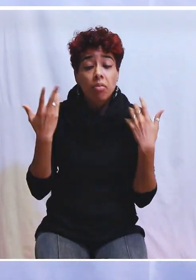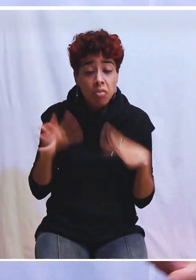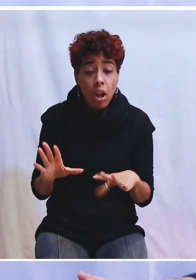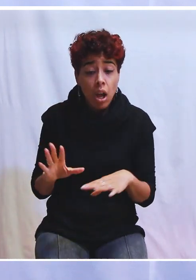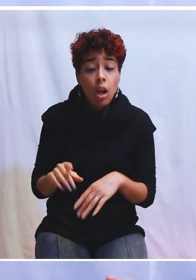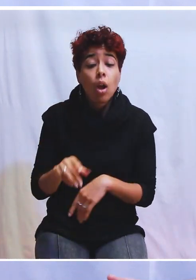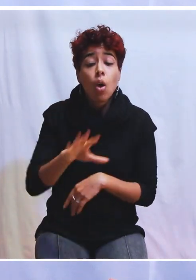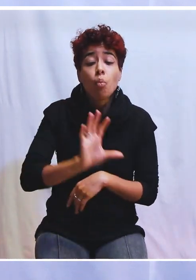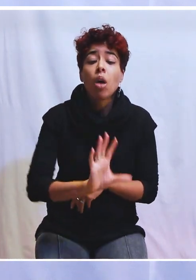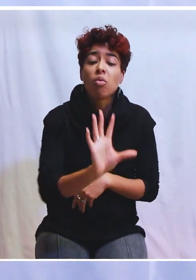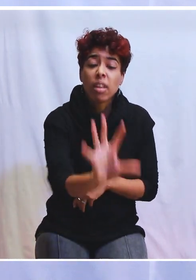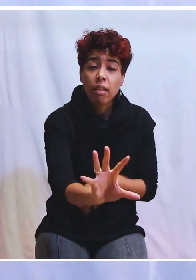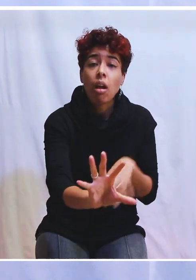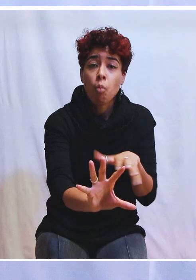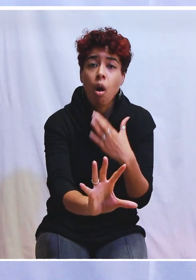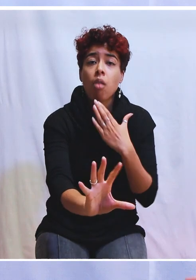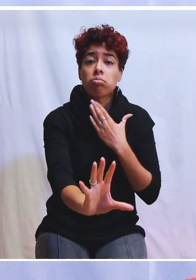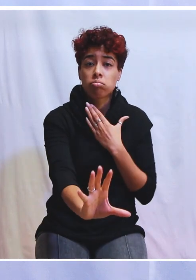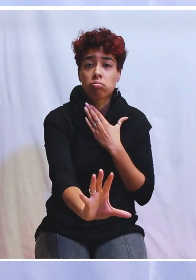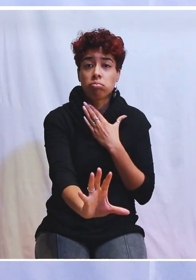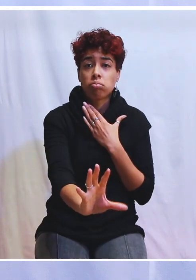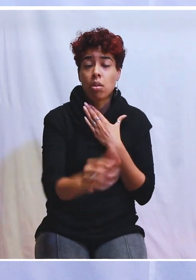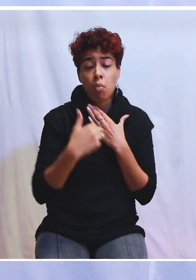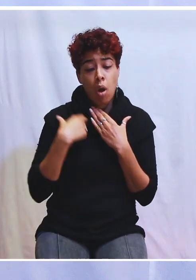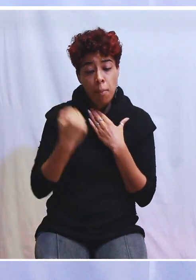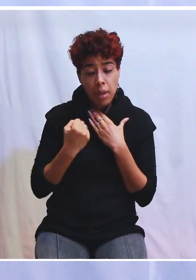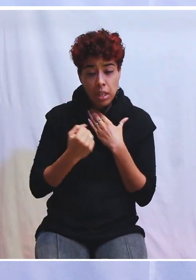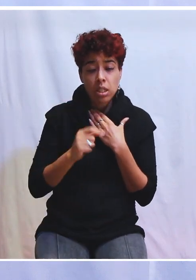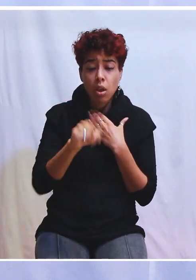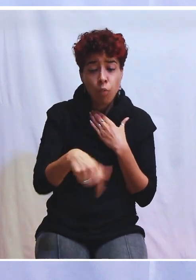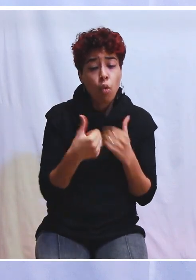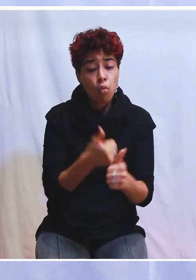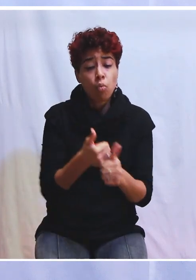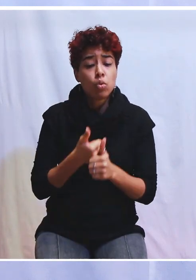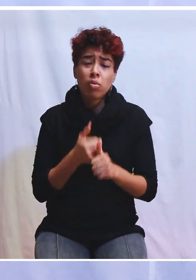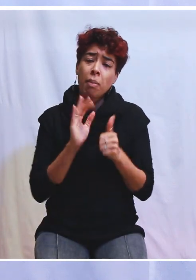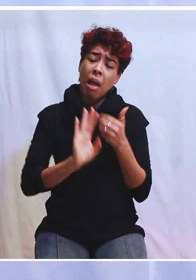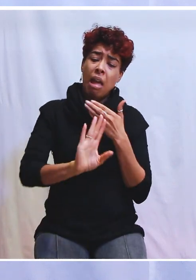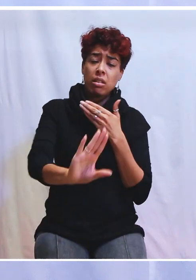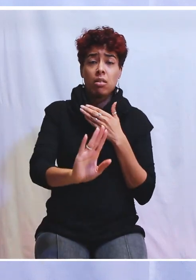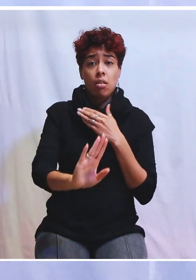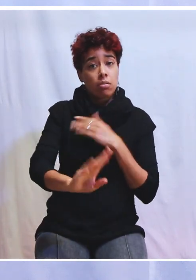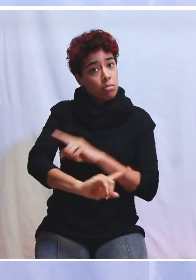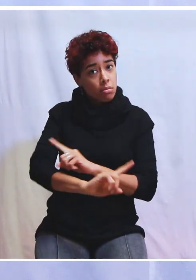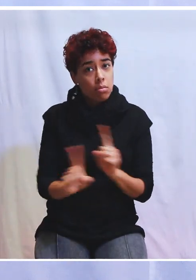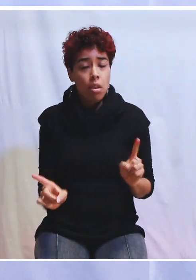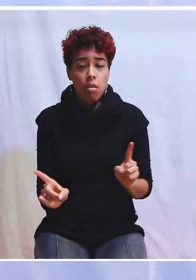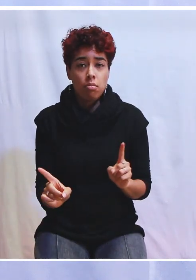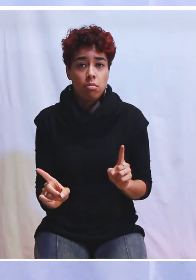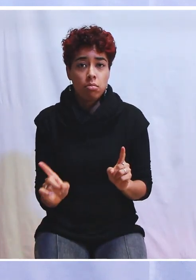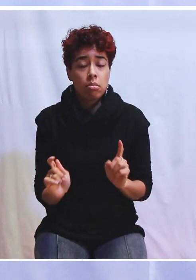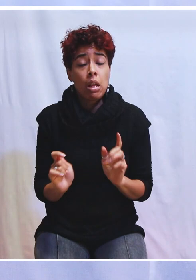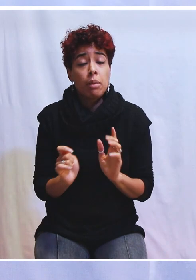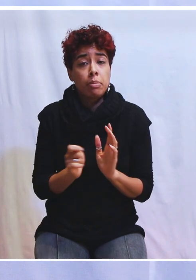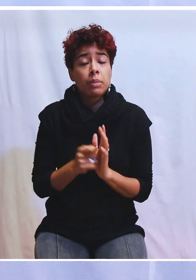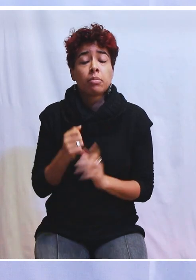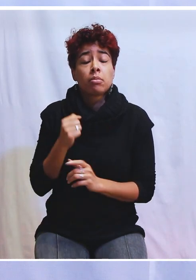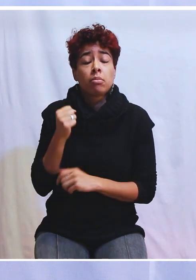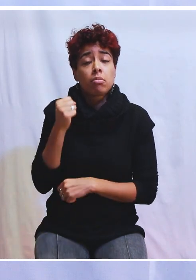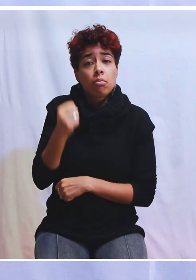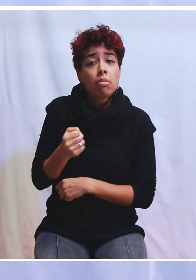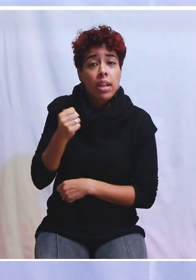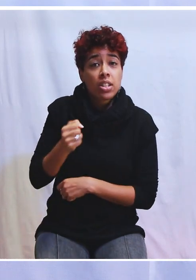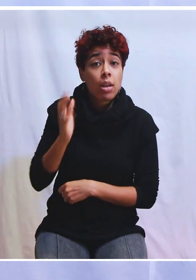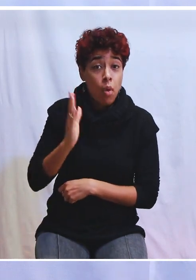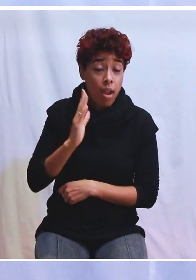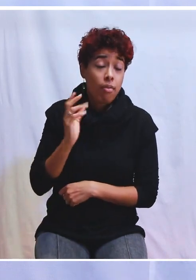vous êtes d'un côté et moi je suis de l'autre, je suis le berger, vous me suivez mais à distance. Non, un berger quand on les voit, quand